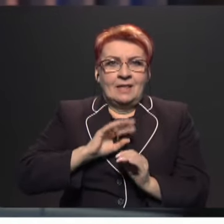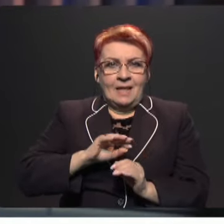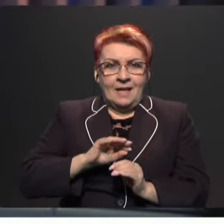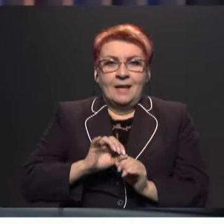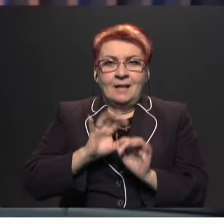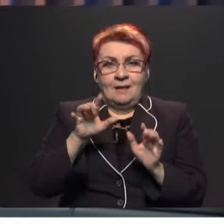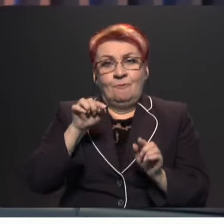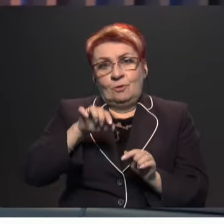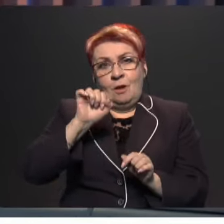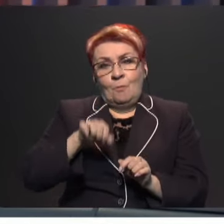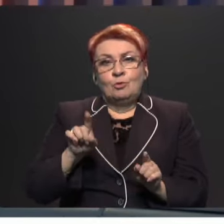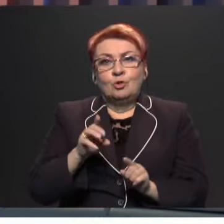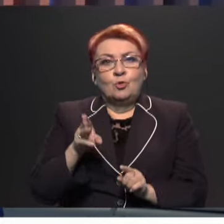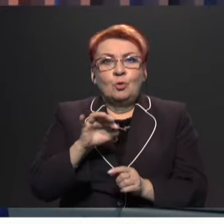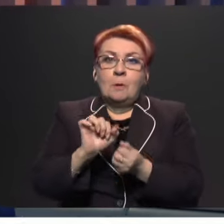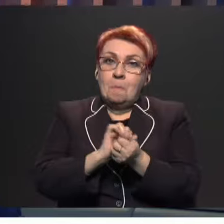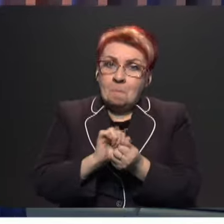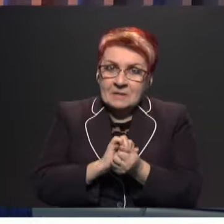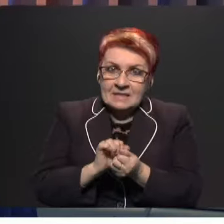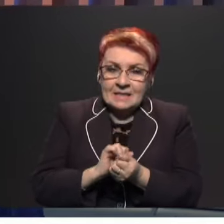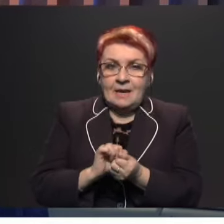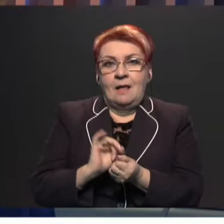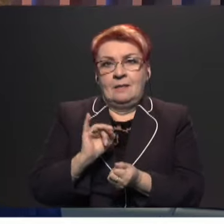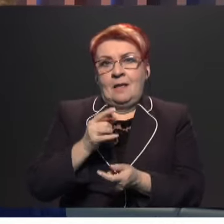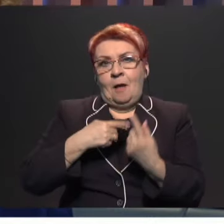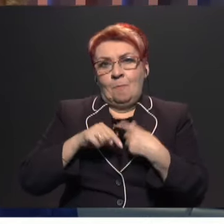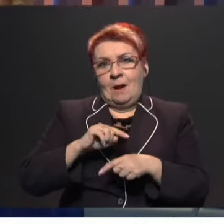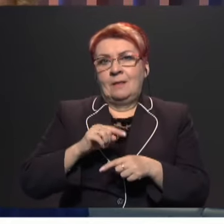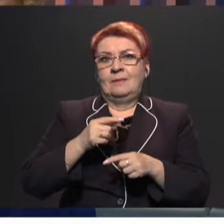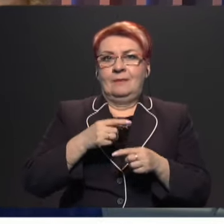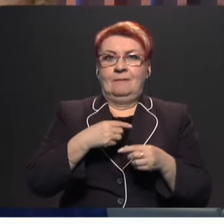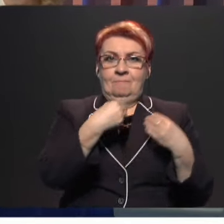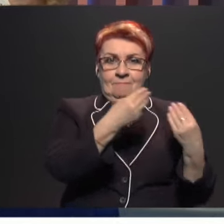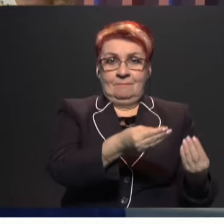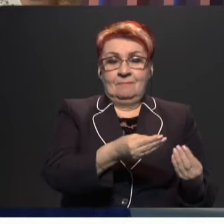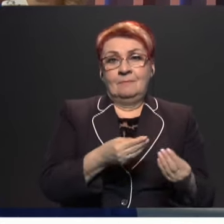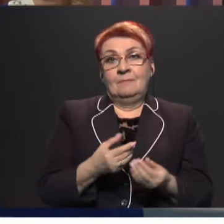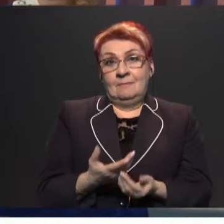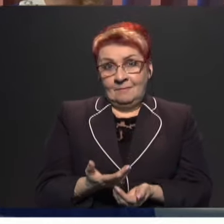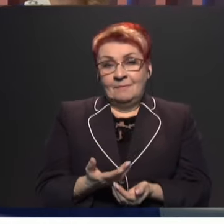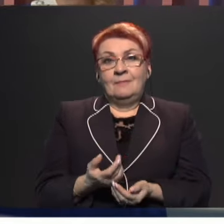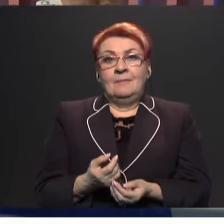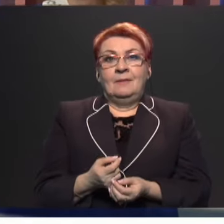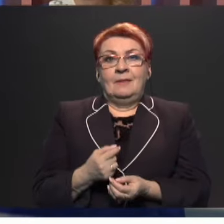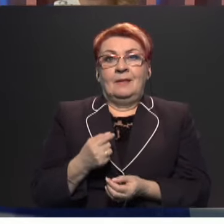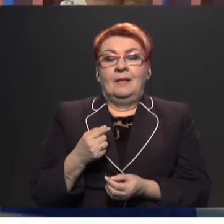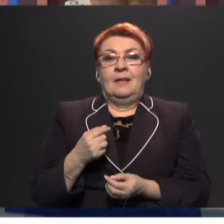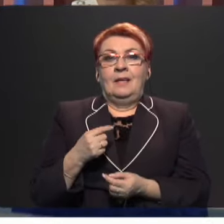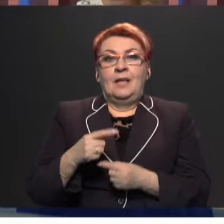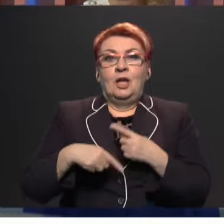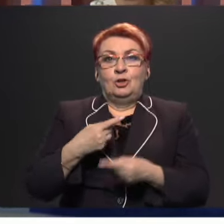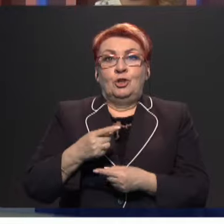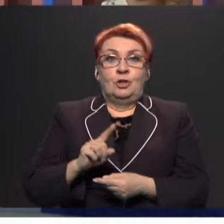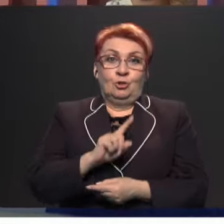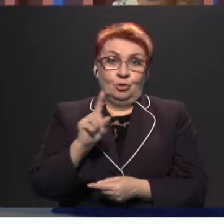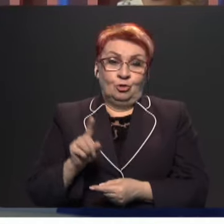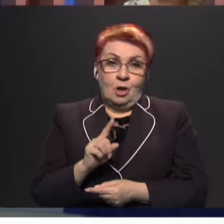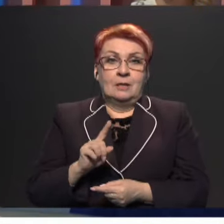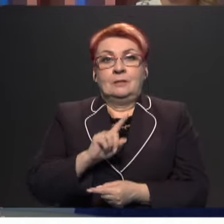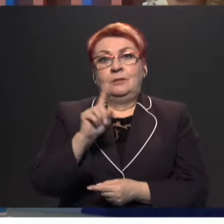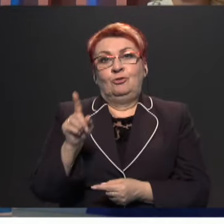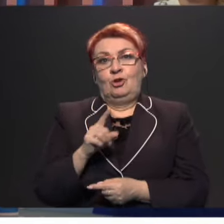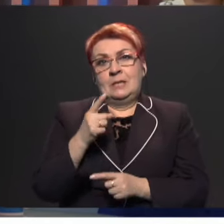там, могут что-то такое постирать и спокойно дальше обратно отдать. Но через час он все переваривается. Поэтому если через